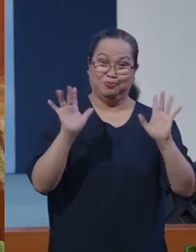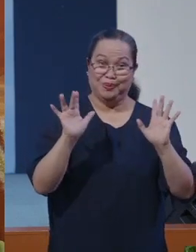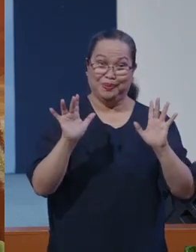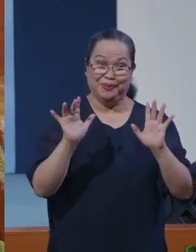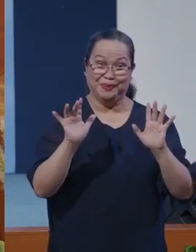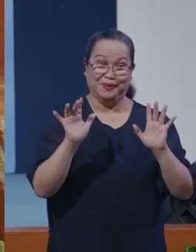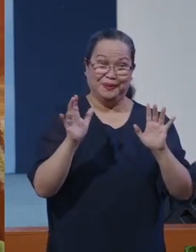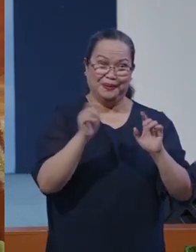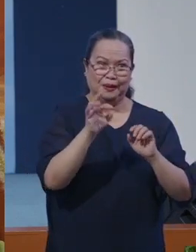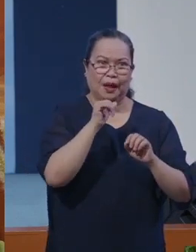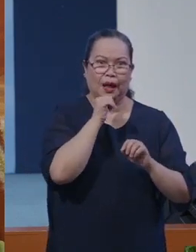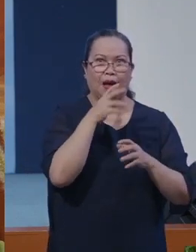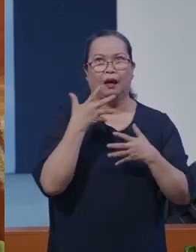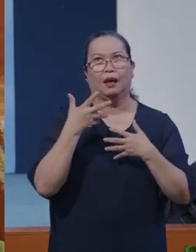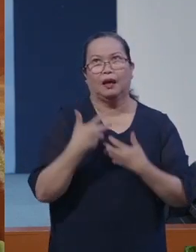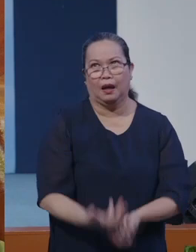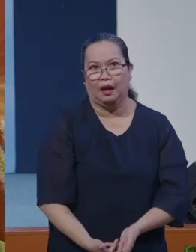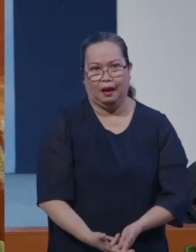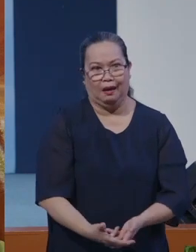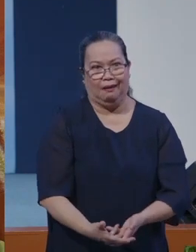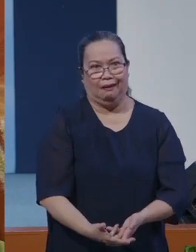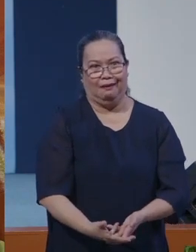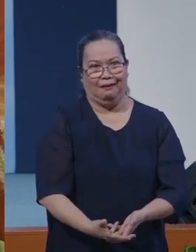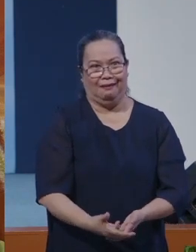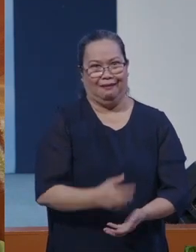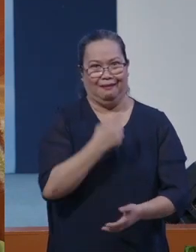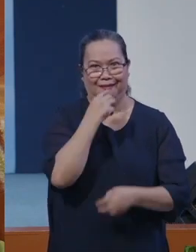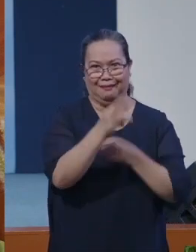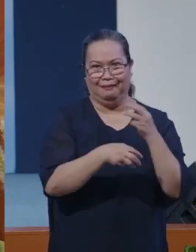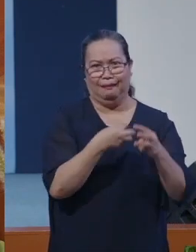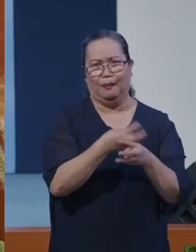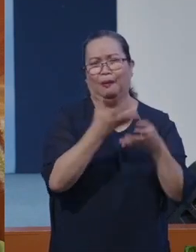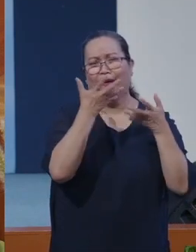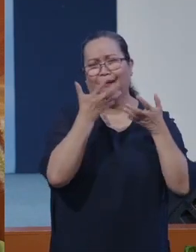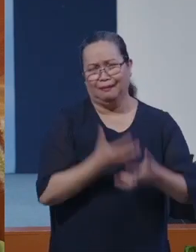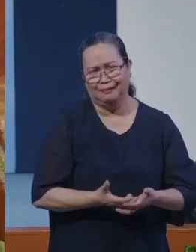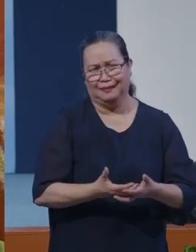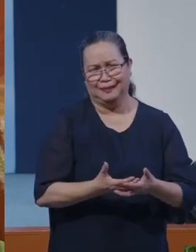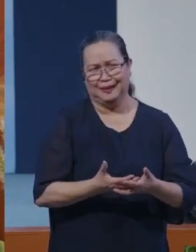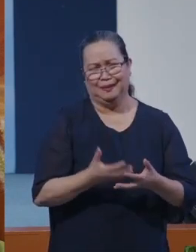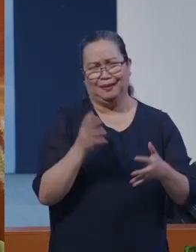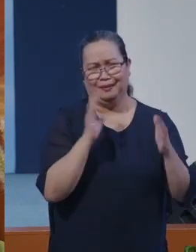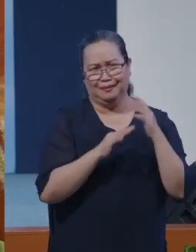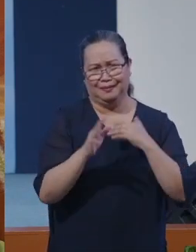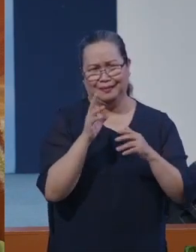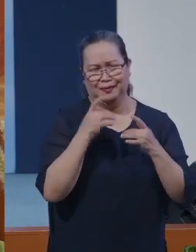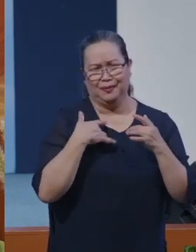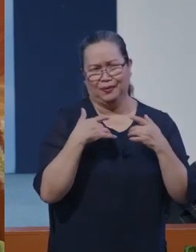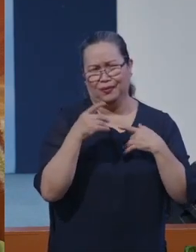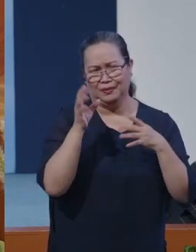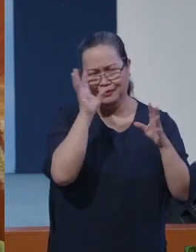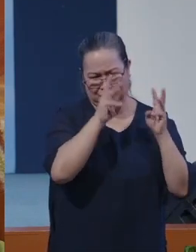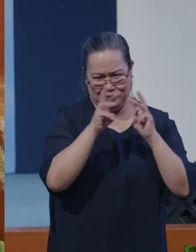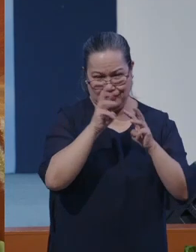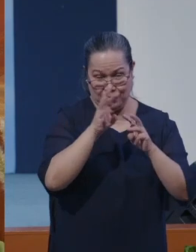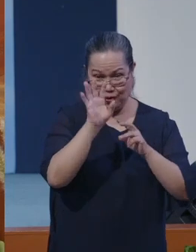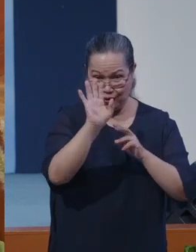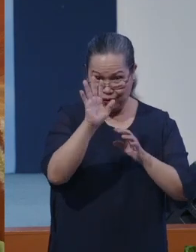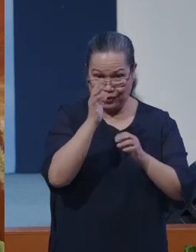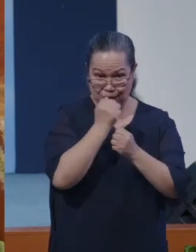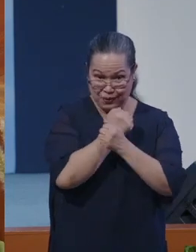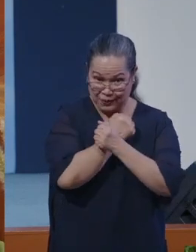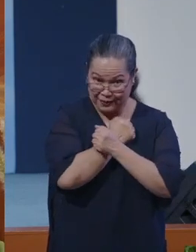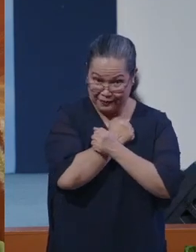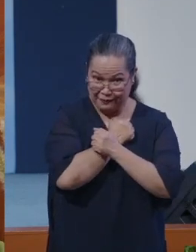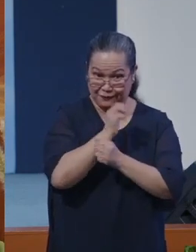ka tumatangan sa mga bagay ng sanlibutan, kundi ang iyong allegiance, ang iyong pagmamahal,